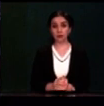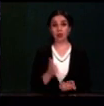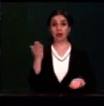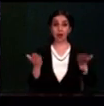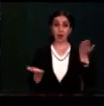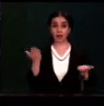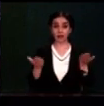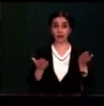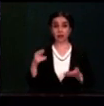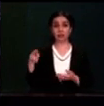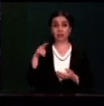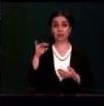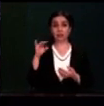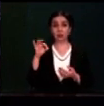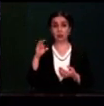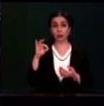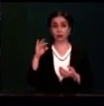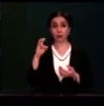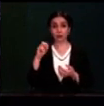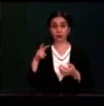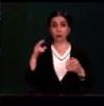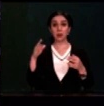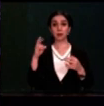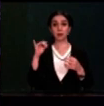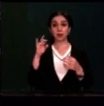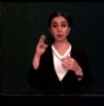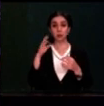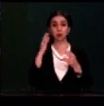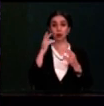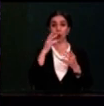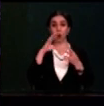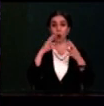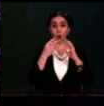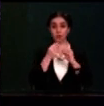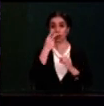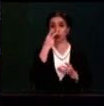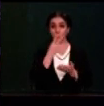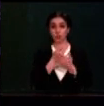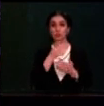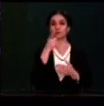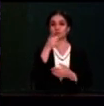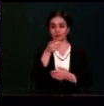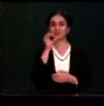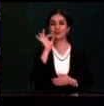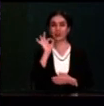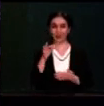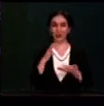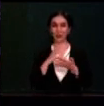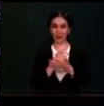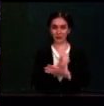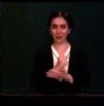Agar diagonallari perpendikularligi hossasi ko'rsatilgan deb javob bergan bo'lsangiz, demak siz to'g'ri